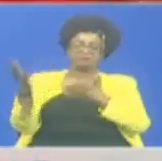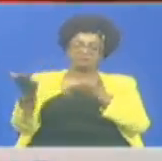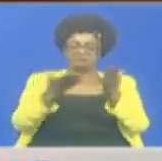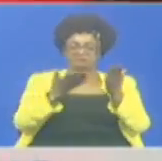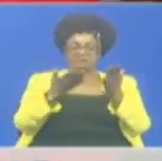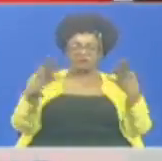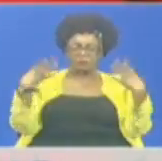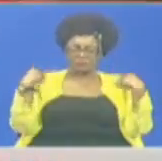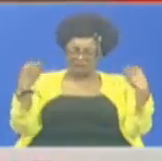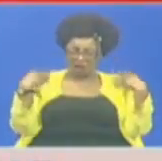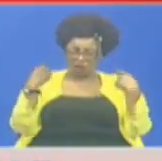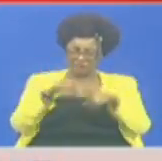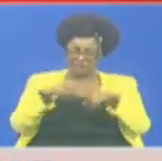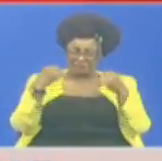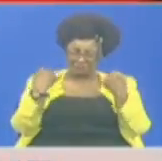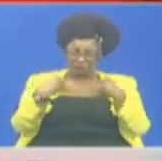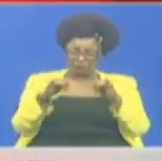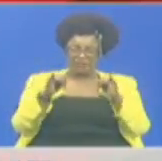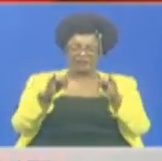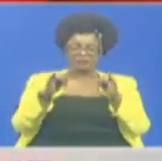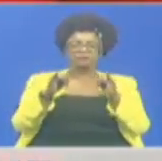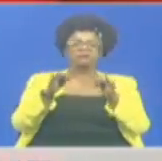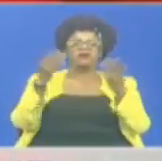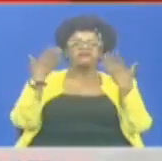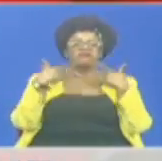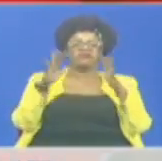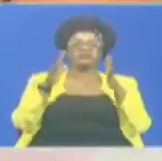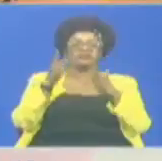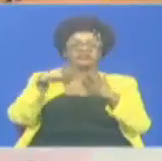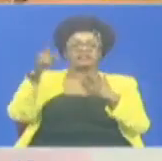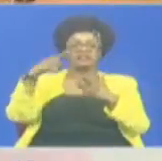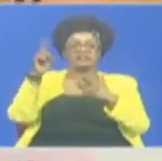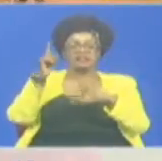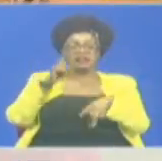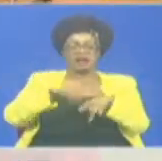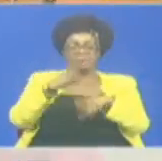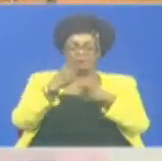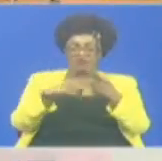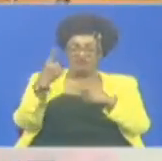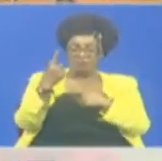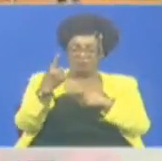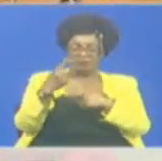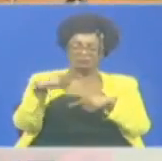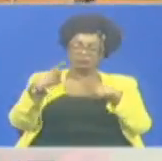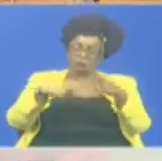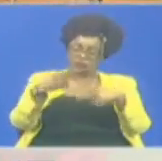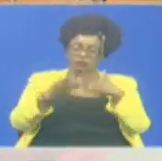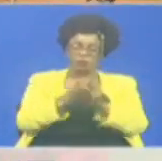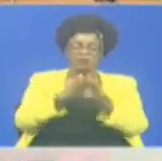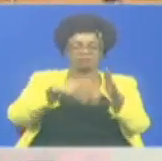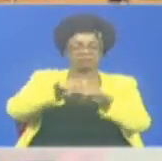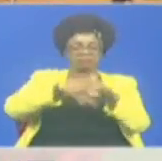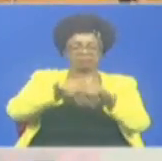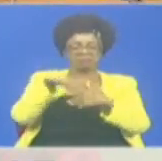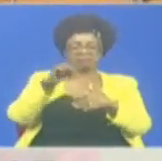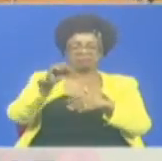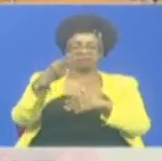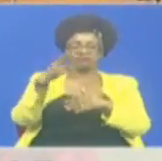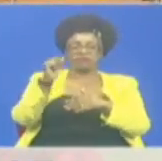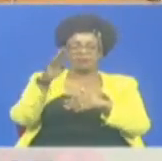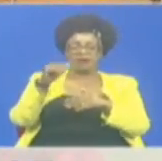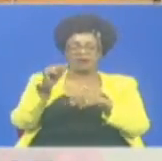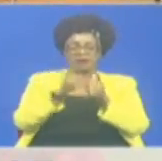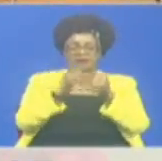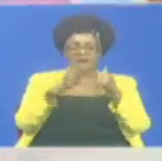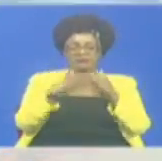Nilipoingia trials sasa nikafaulu. Sasa wakati niingia form 1 nilikuwa bado nachezea Shabana 1983.